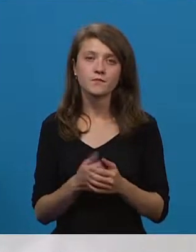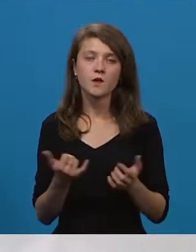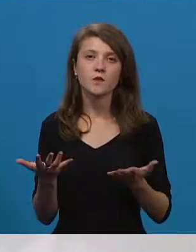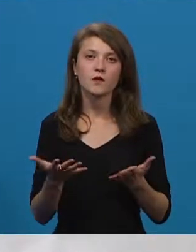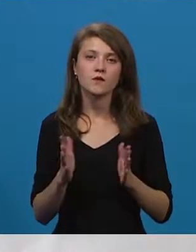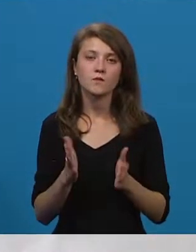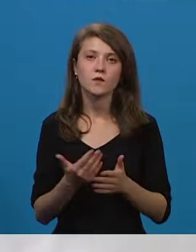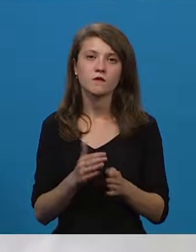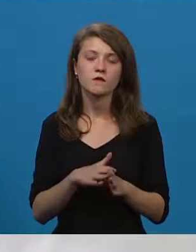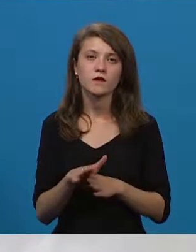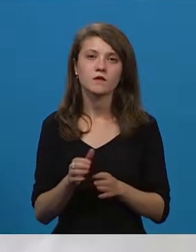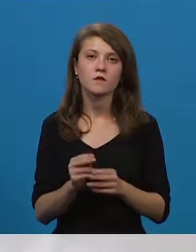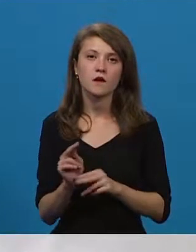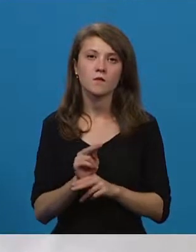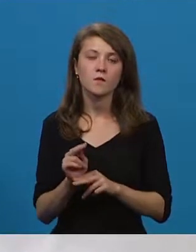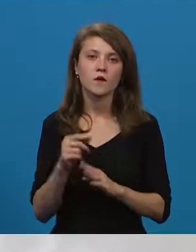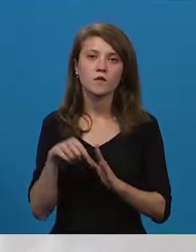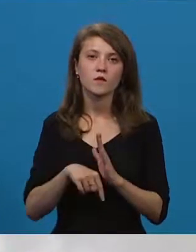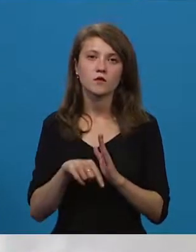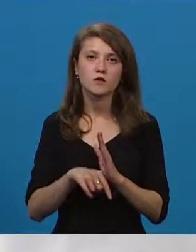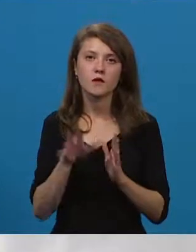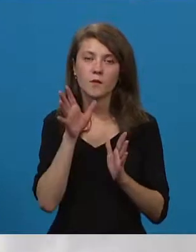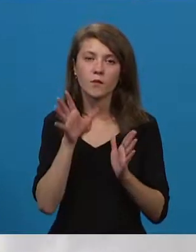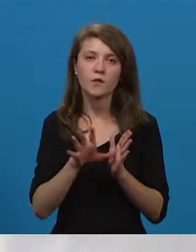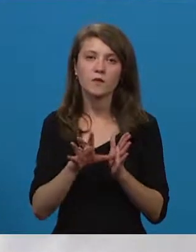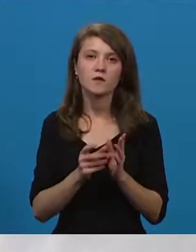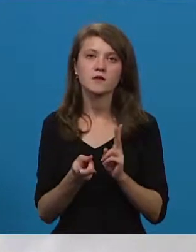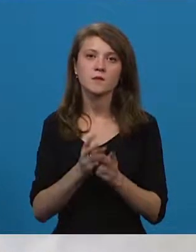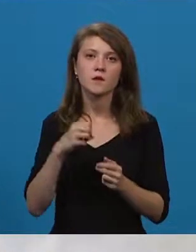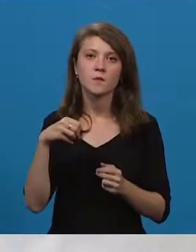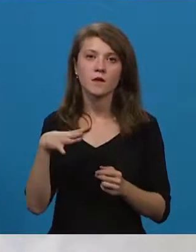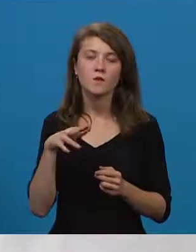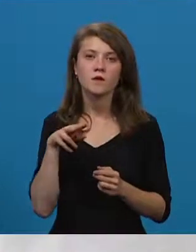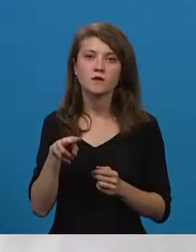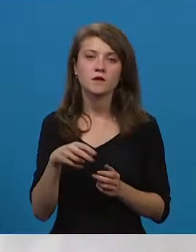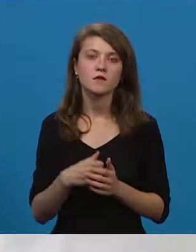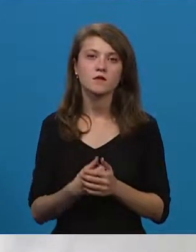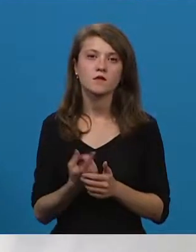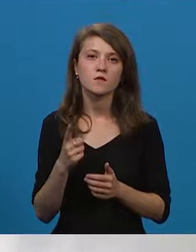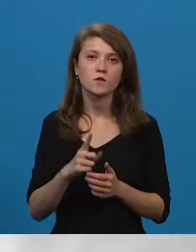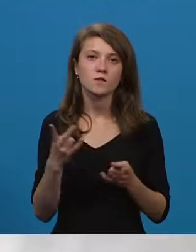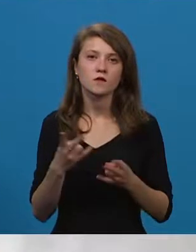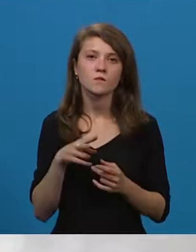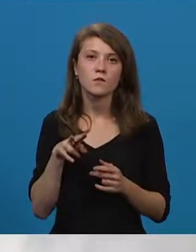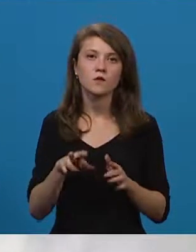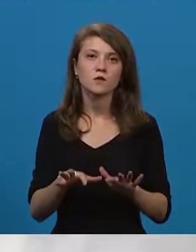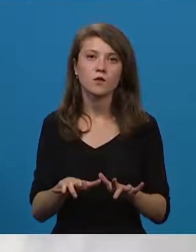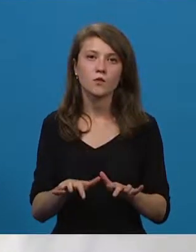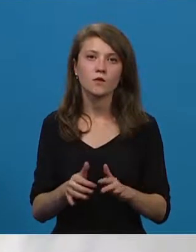деяких виконано було ремонт внутрішніх проводок, там заміна лампочок, розеток, тому що треба підключити